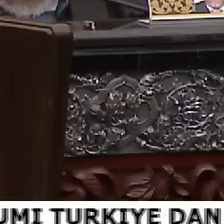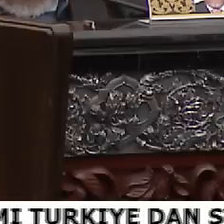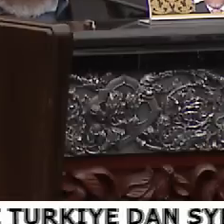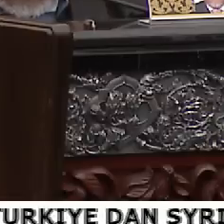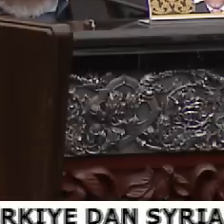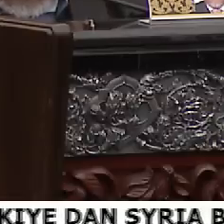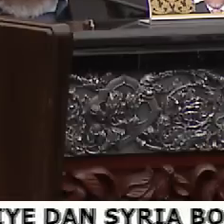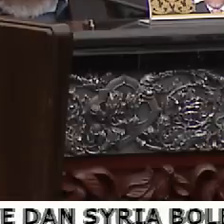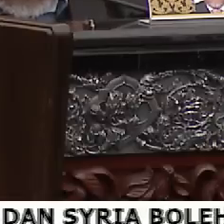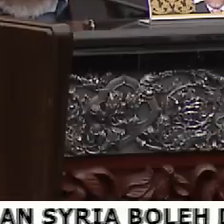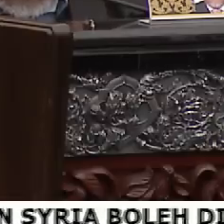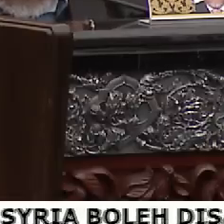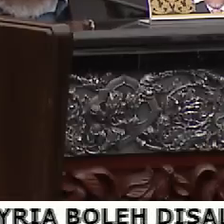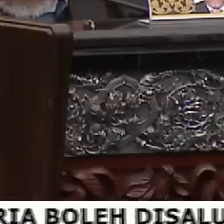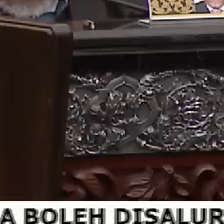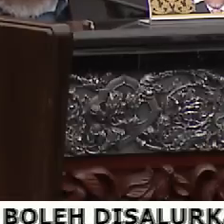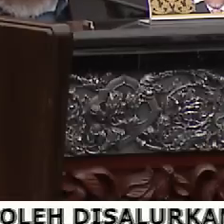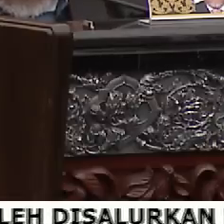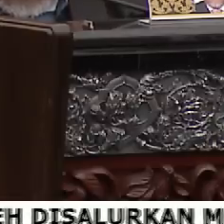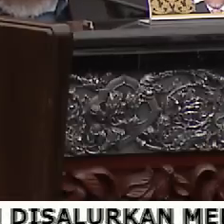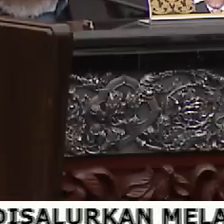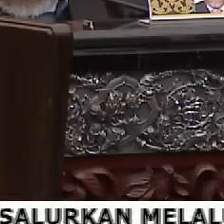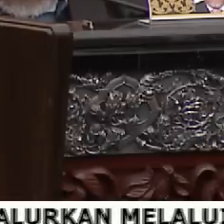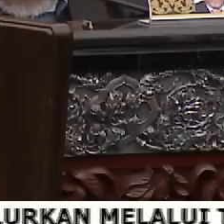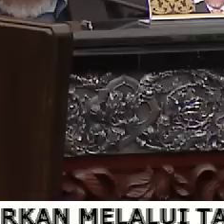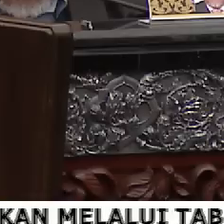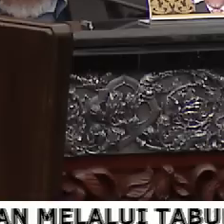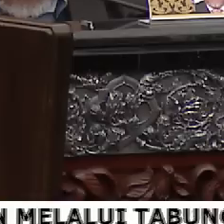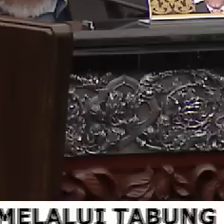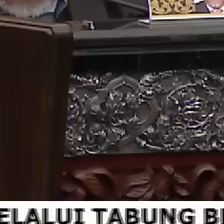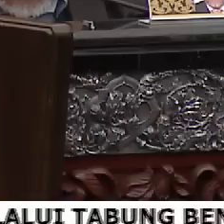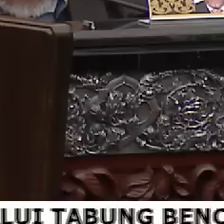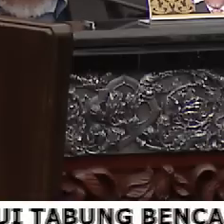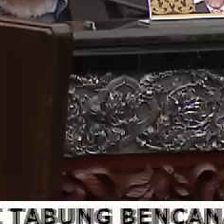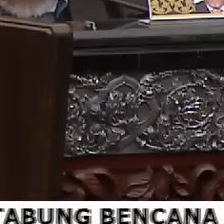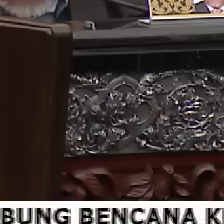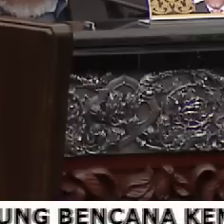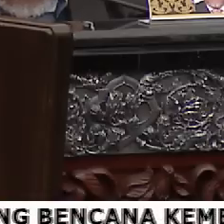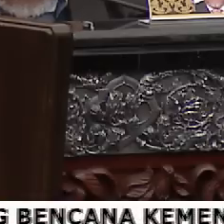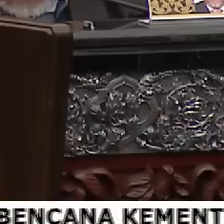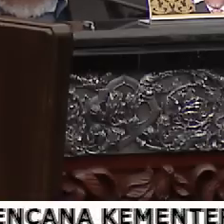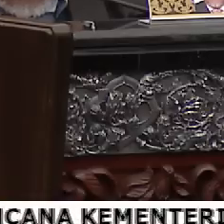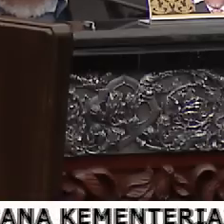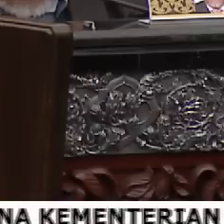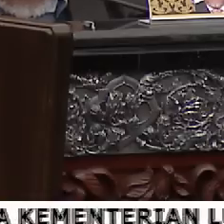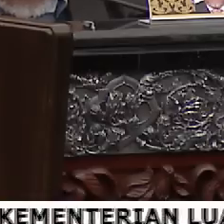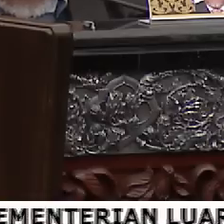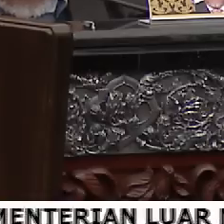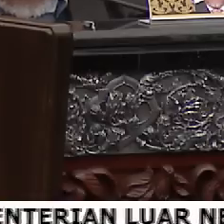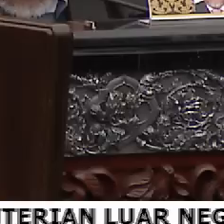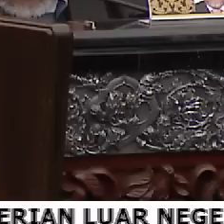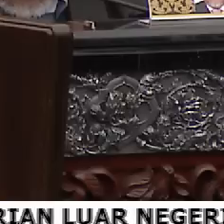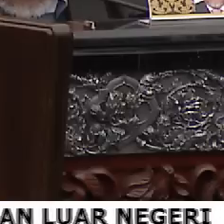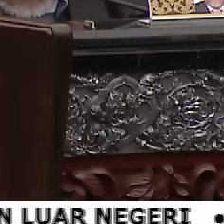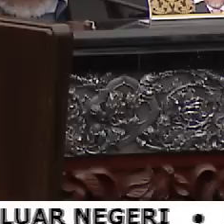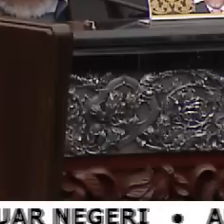ini dulu pernah digunakan bangunan. Saya ingat ini satu isu yang agak rumit. Dia kata pematuhan dari segi